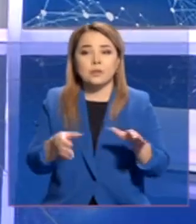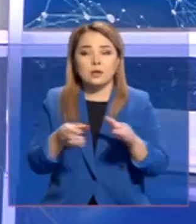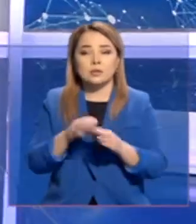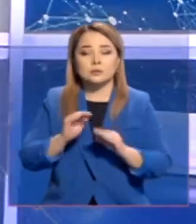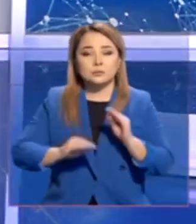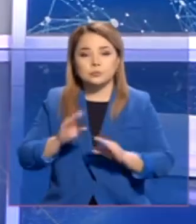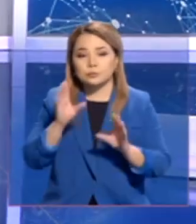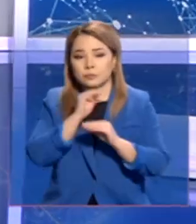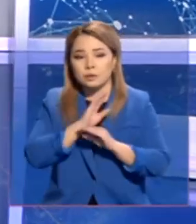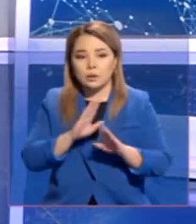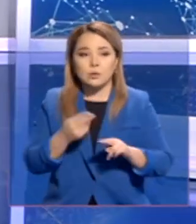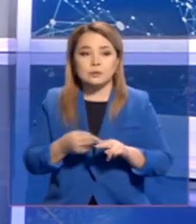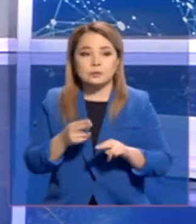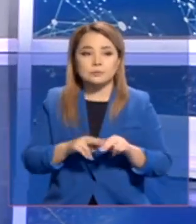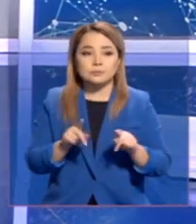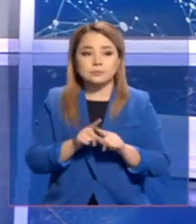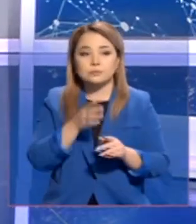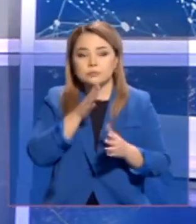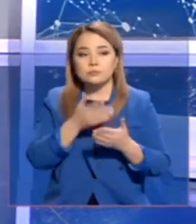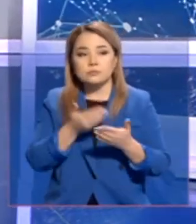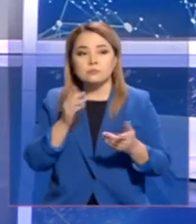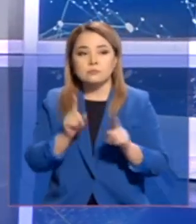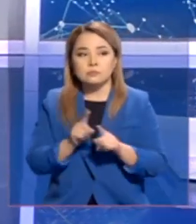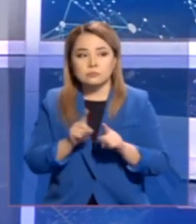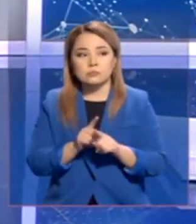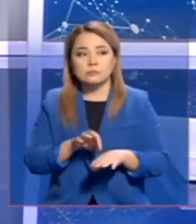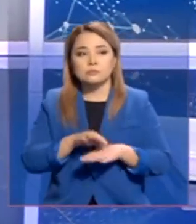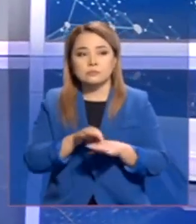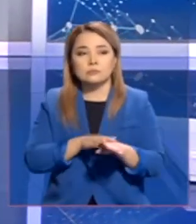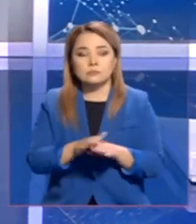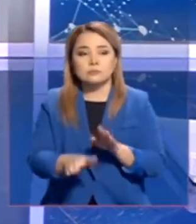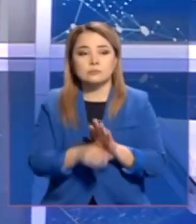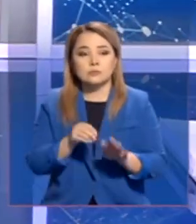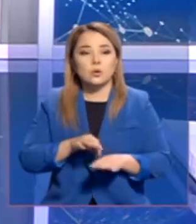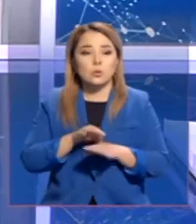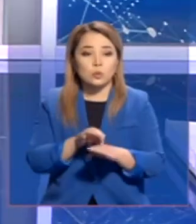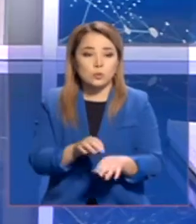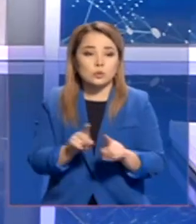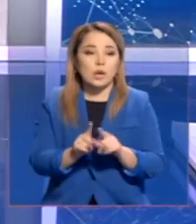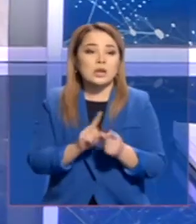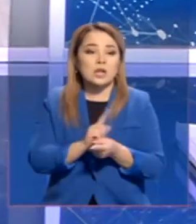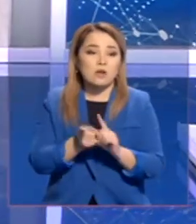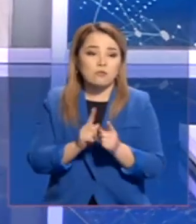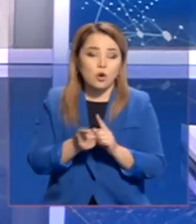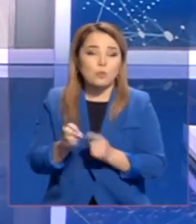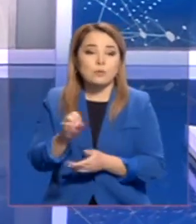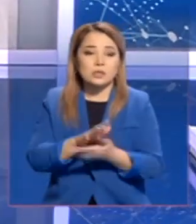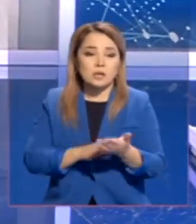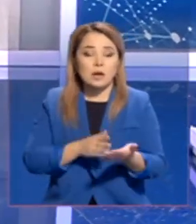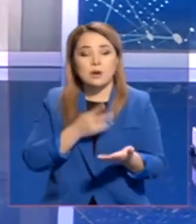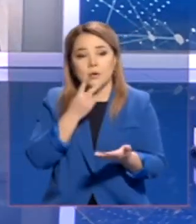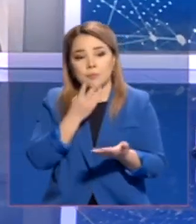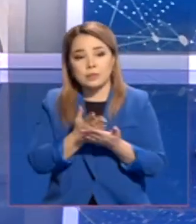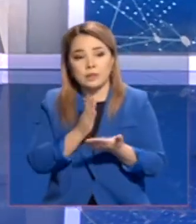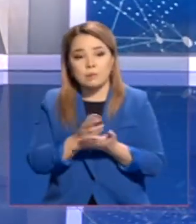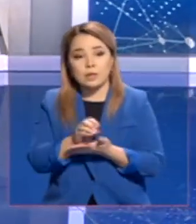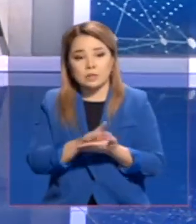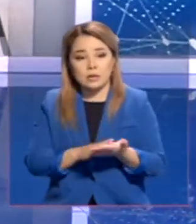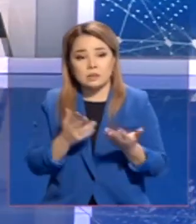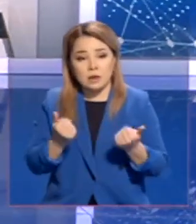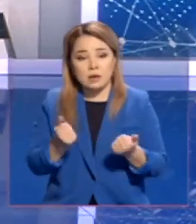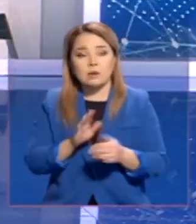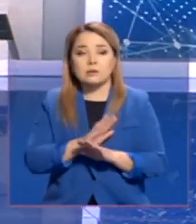жасақталмады. Осы бұл кезектен тыс мерзімнен бұрын сайлау өткізуге осы реформаларды жалғастыру түрткі болды ма?